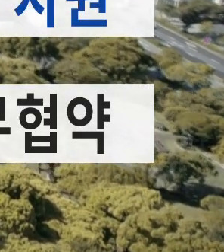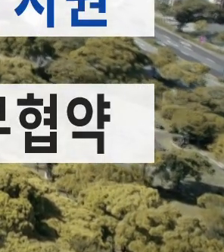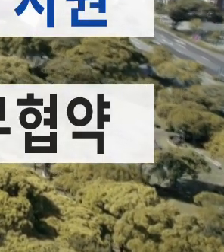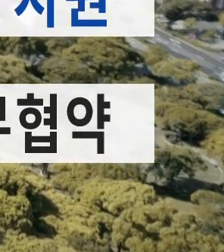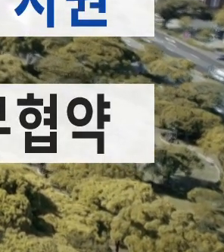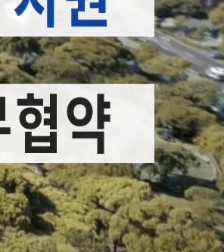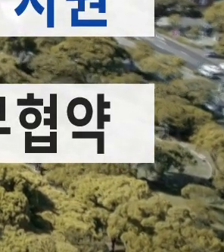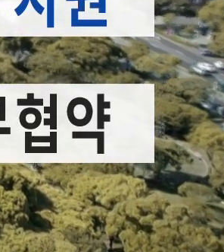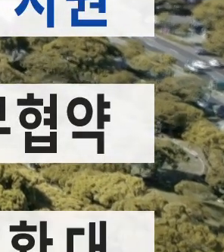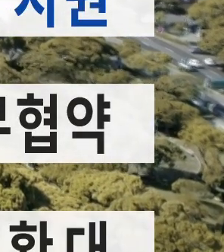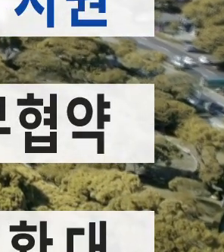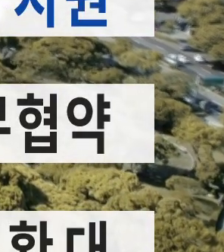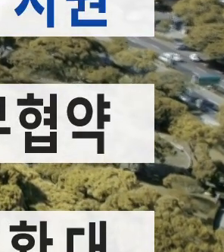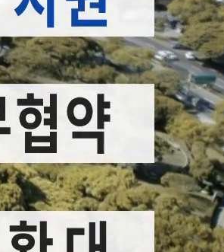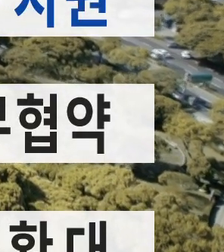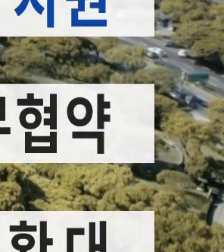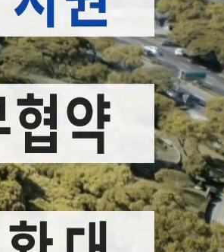있습니다.